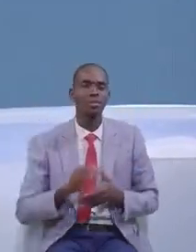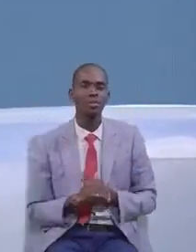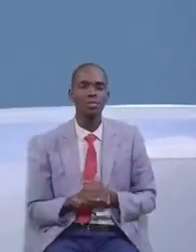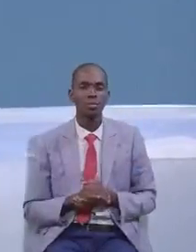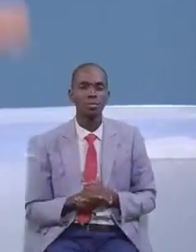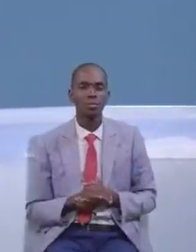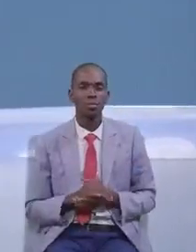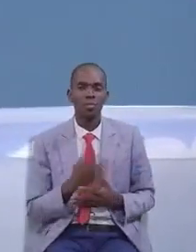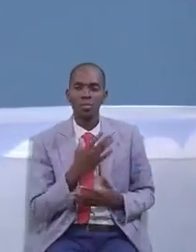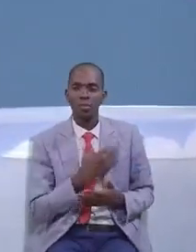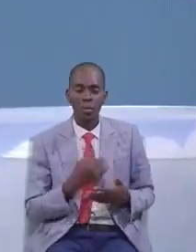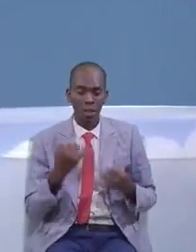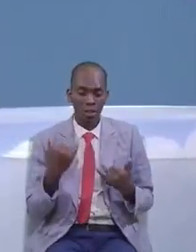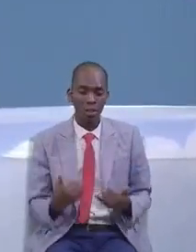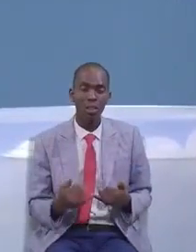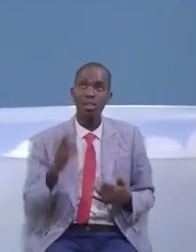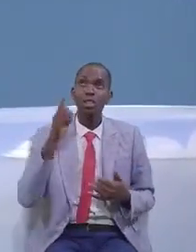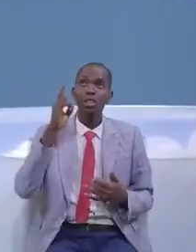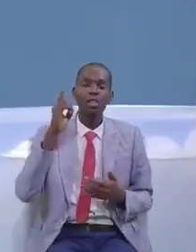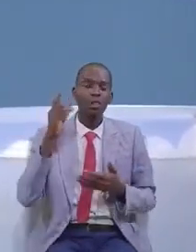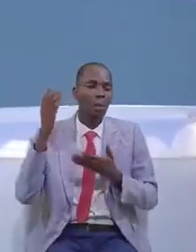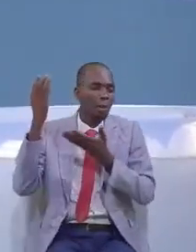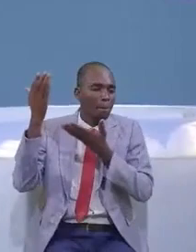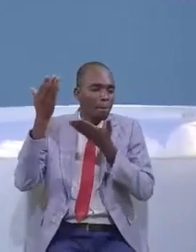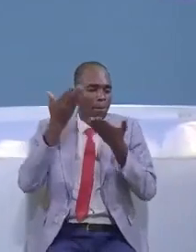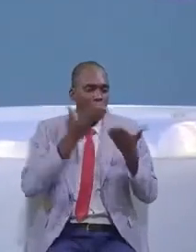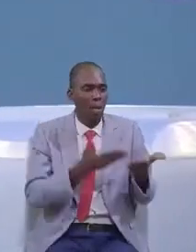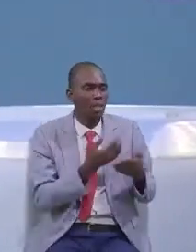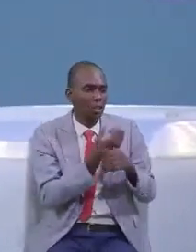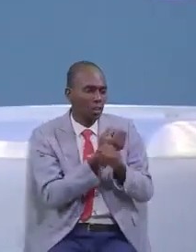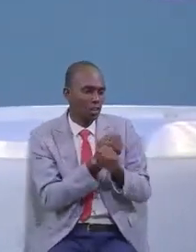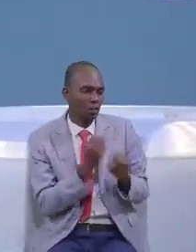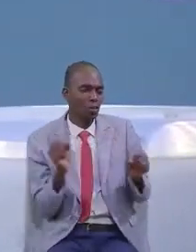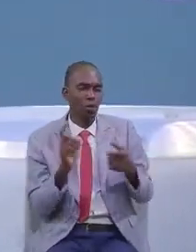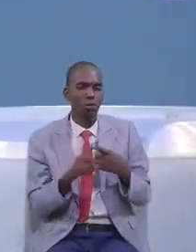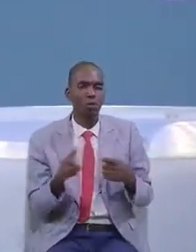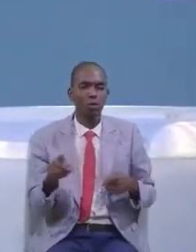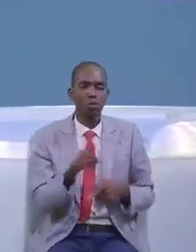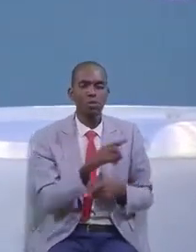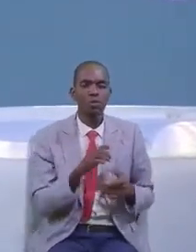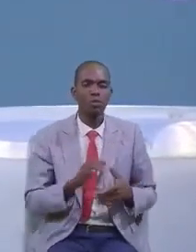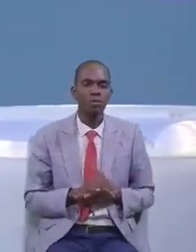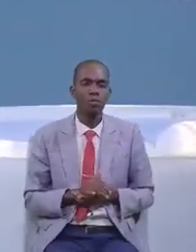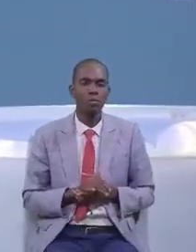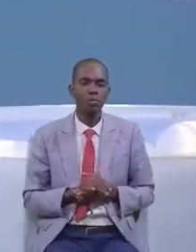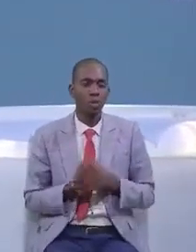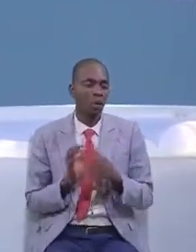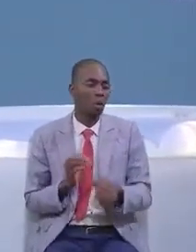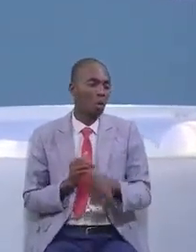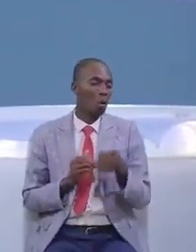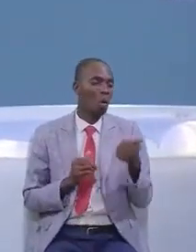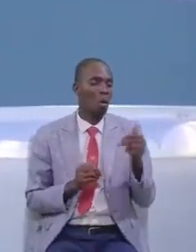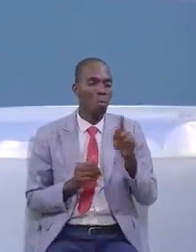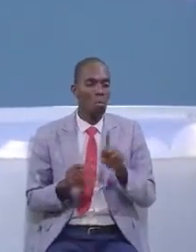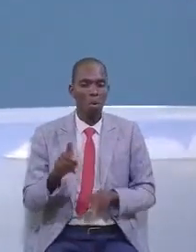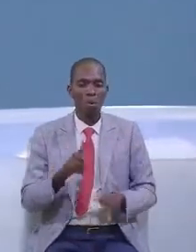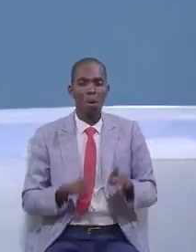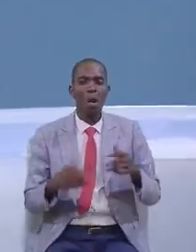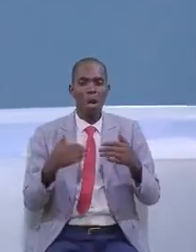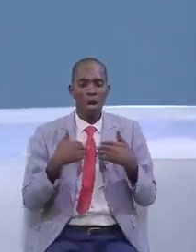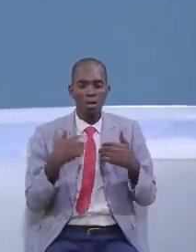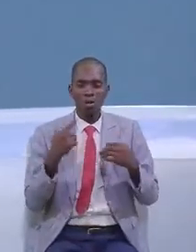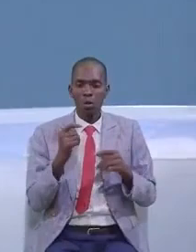ఉంది. And now he brought salvation to you. మిమ్మల్ని రక్షణలోకి తీసుకొచ్చారు. Other people had the word of salvation that